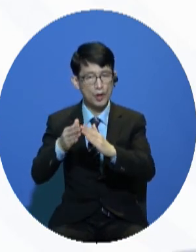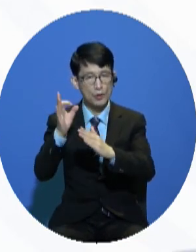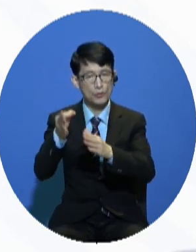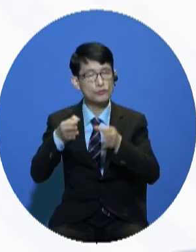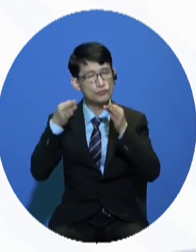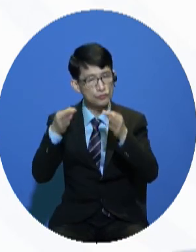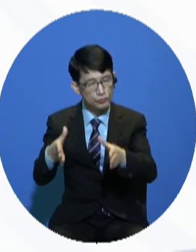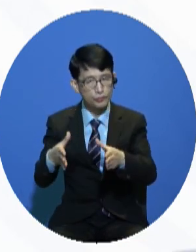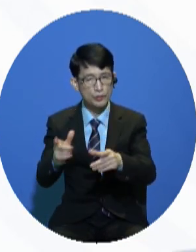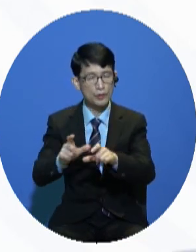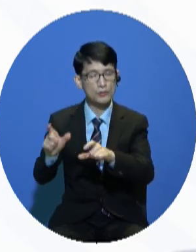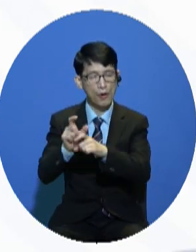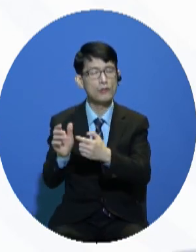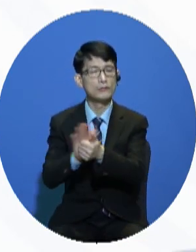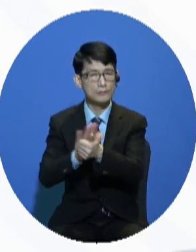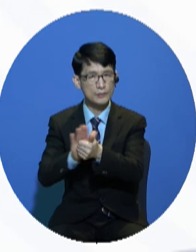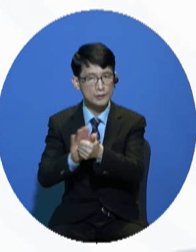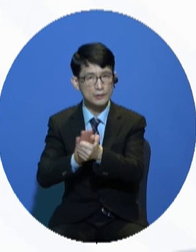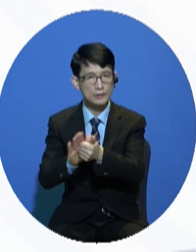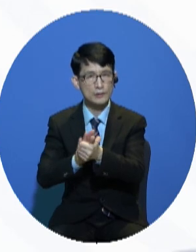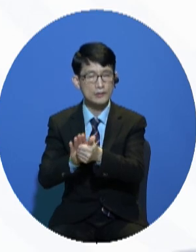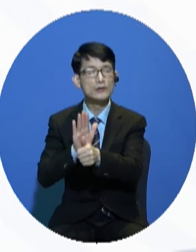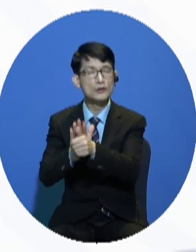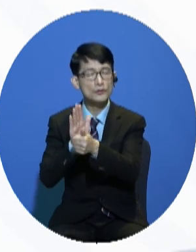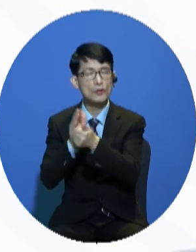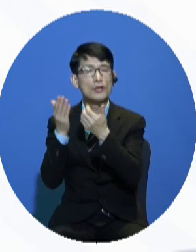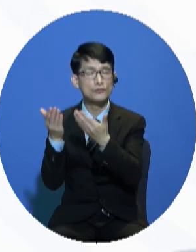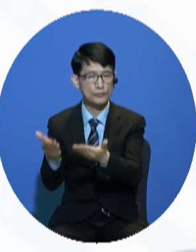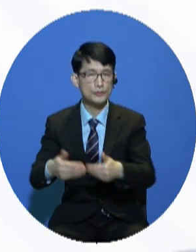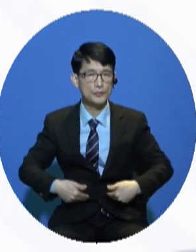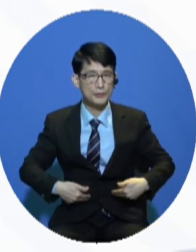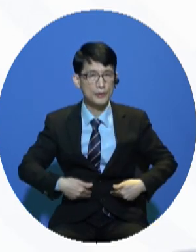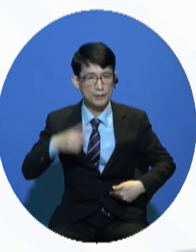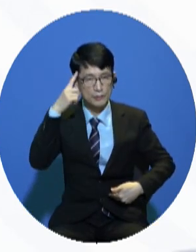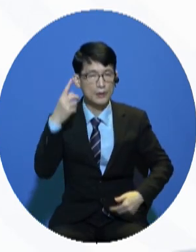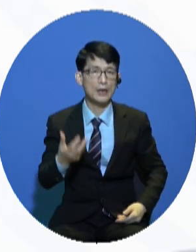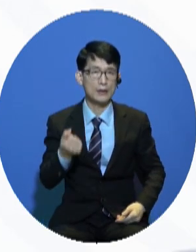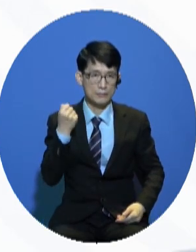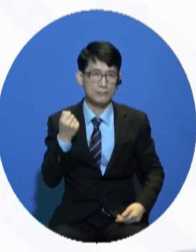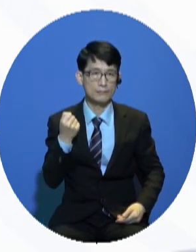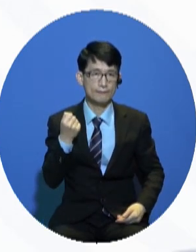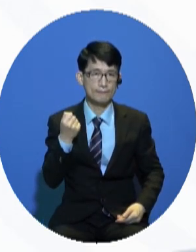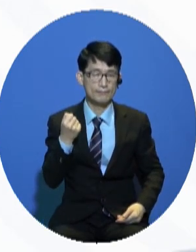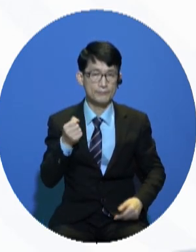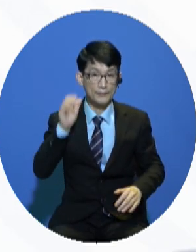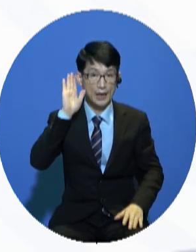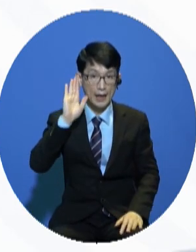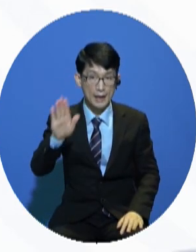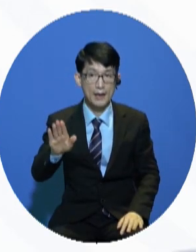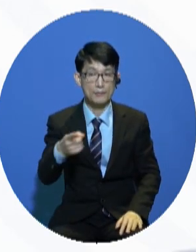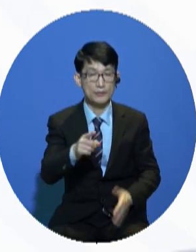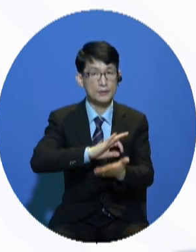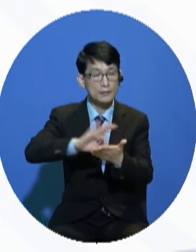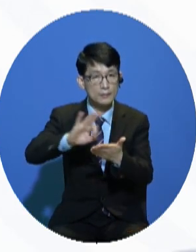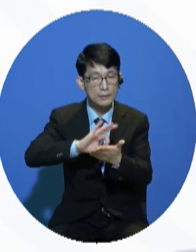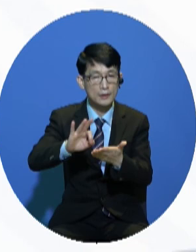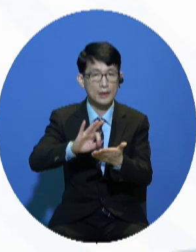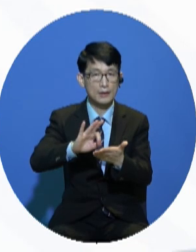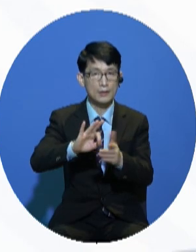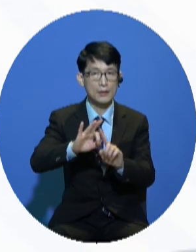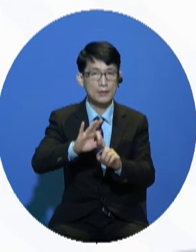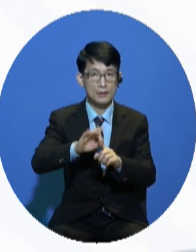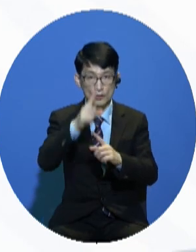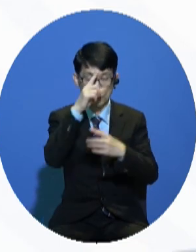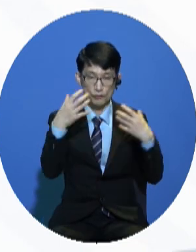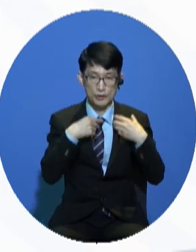만큼 지원할 수 있는 그런 이 제대로 된 지원 체계를 구축해야 된다고 생각합니다. 그래서 이런 점을 감안해서 앞으로 소요되는 앞으로